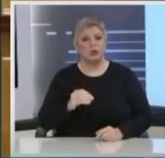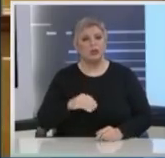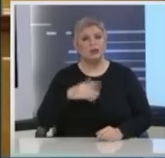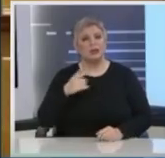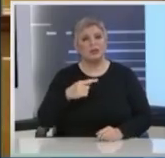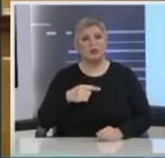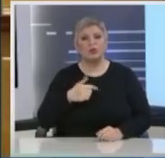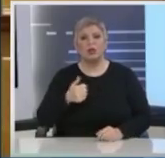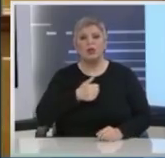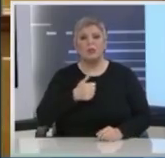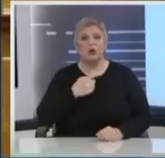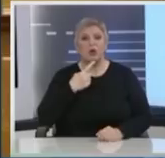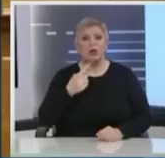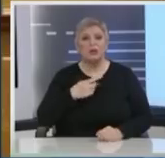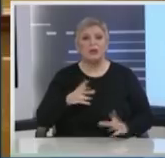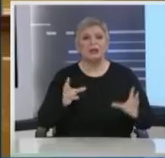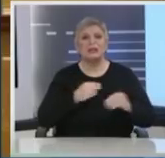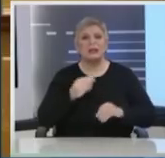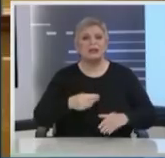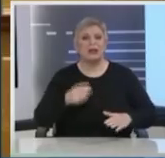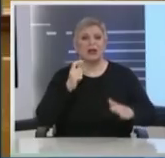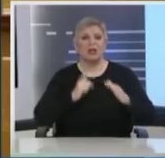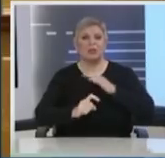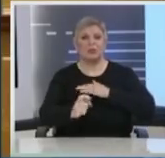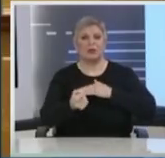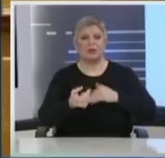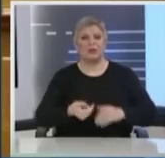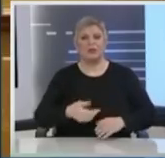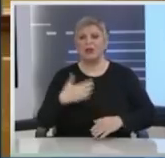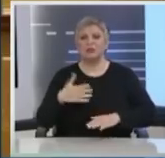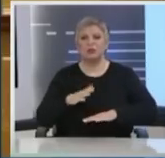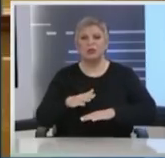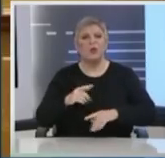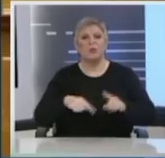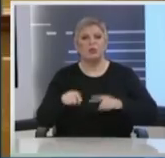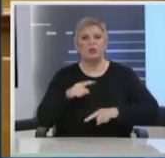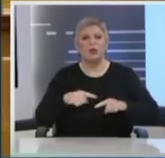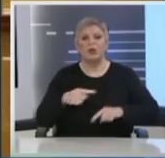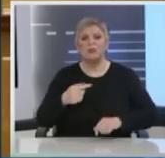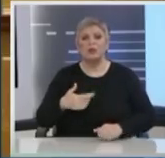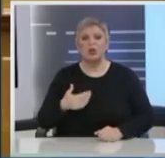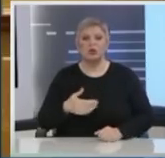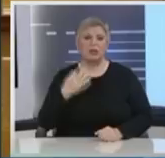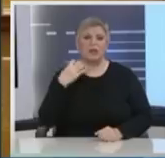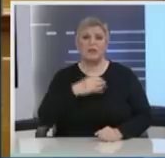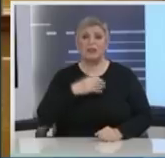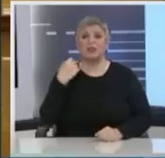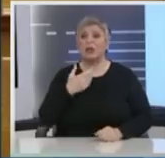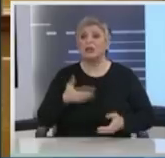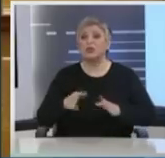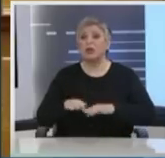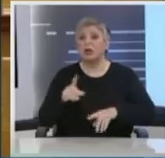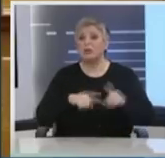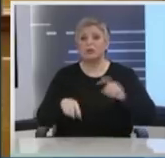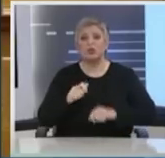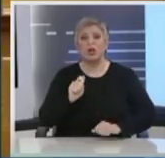υποβρυχίων. Ποιος ελέγχεται για την υπόθεση των υποβρυχίων? Ο κύριος Βενιζέλος. Ποιος τον κάλυψε? Ο κύριος Αθανασίου. Κρατούσε